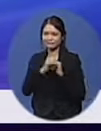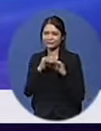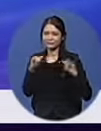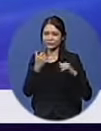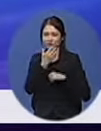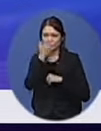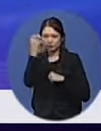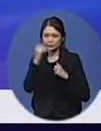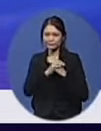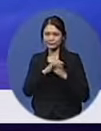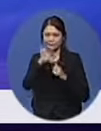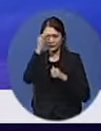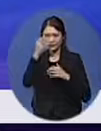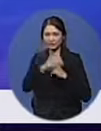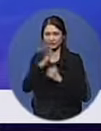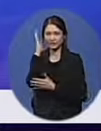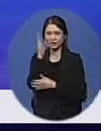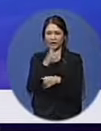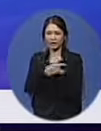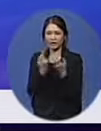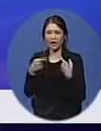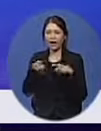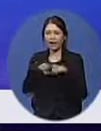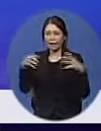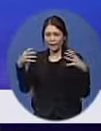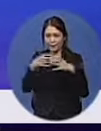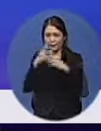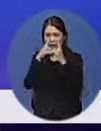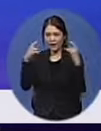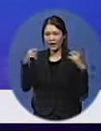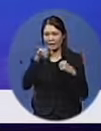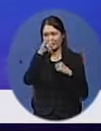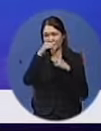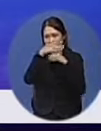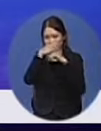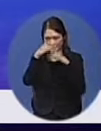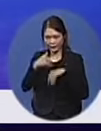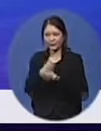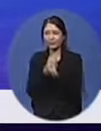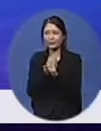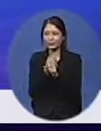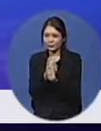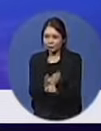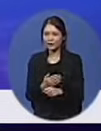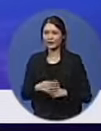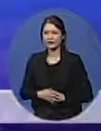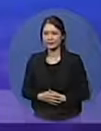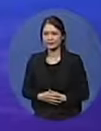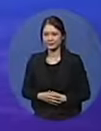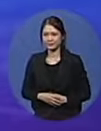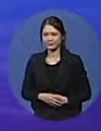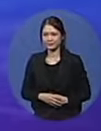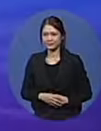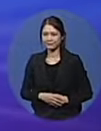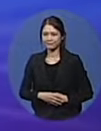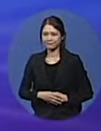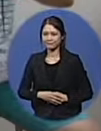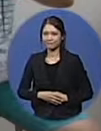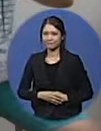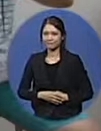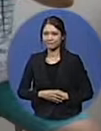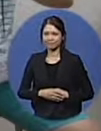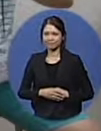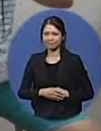학생들과 실력 있는 대학 교수진들이 함께했는데요. 현장에 김지환 기자가 다녀왔습니다.